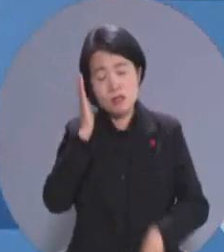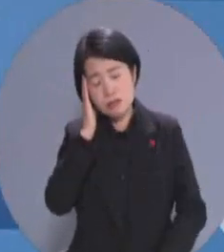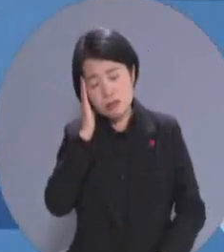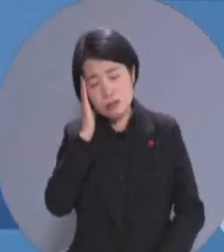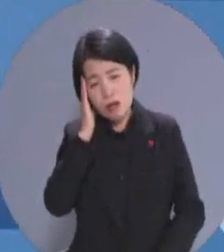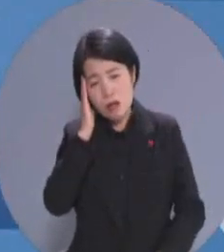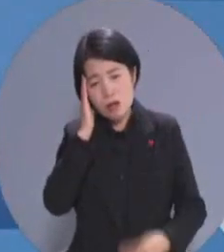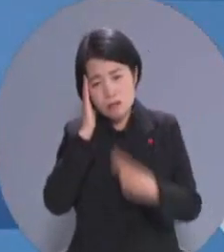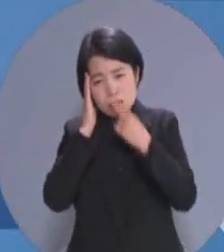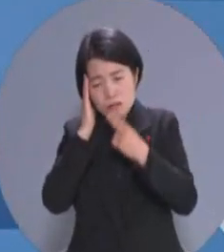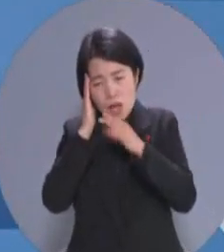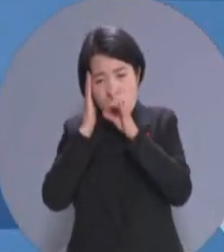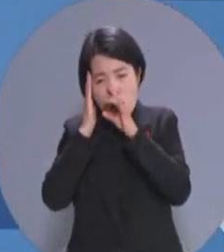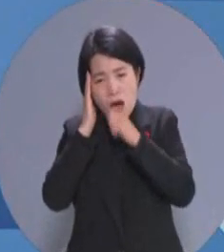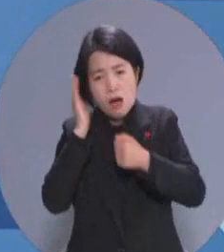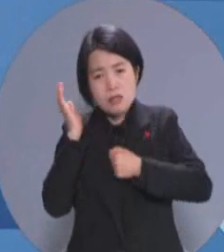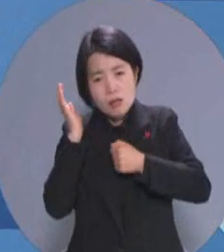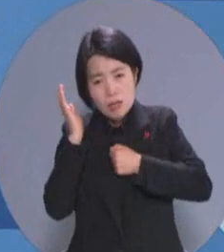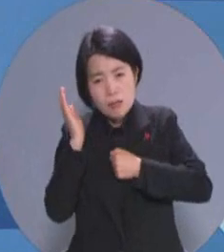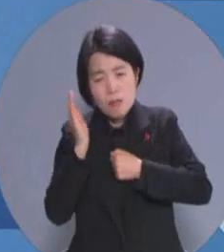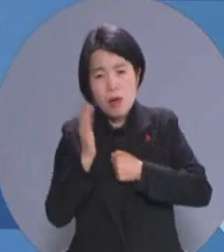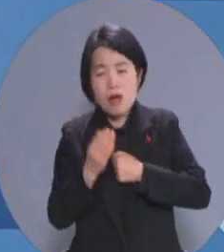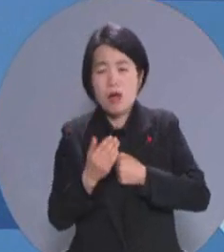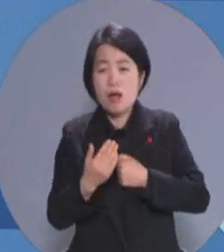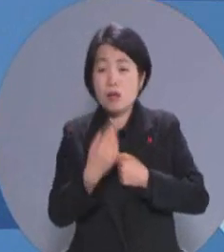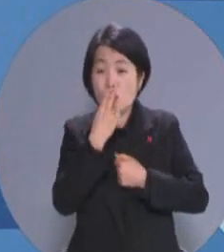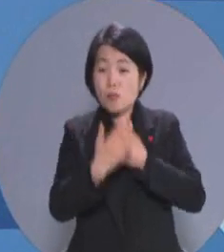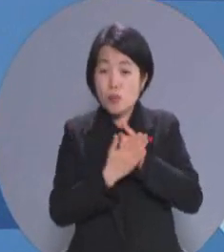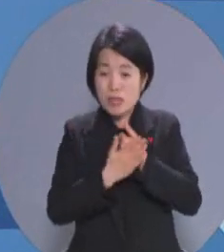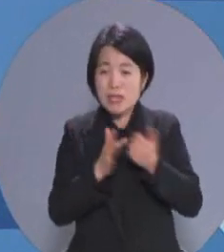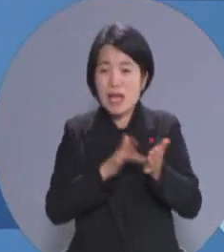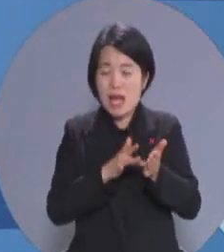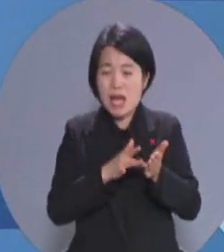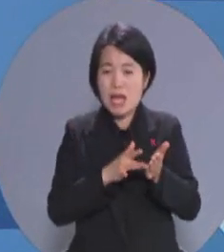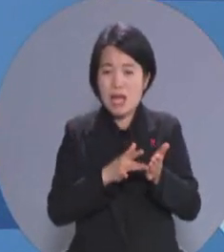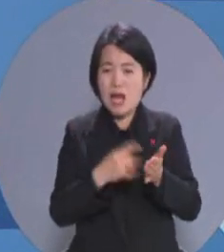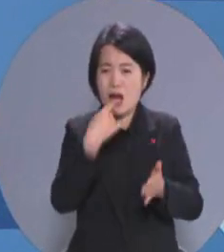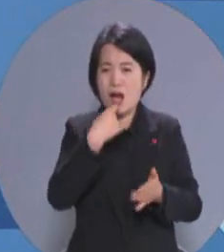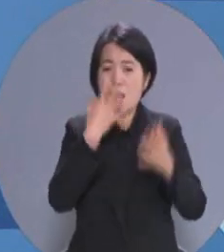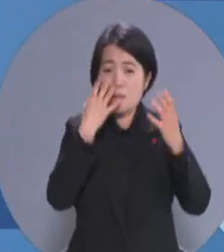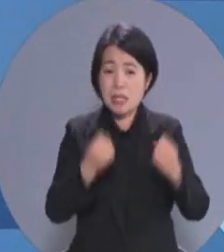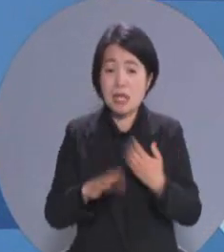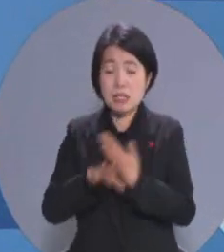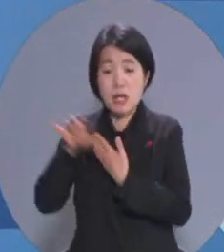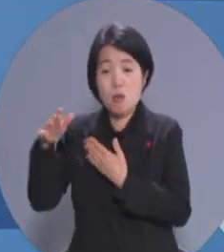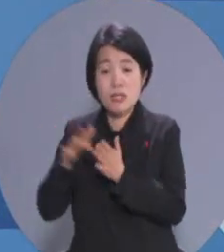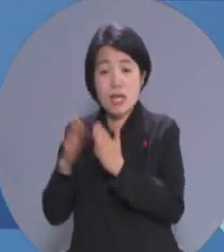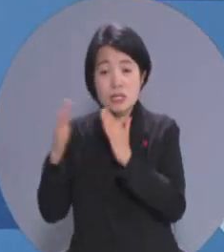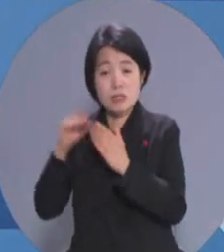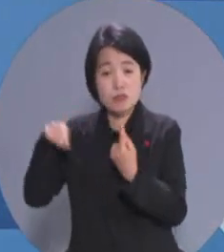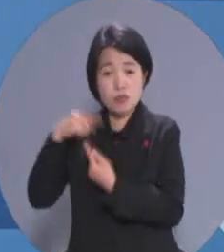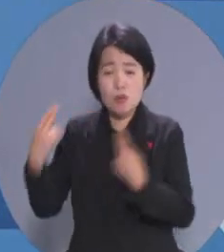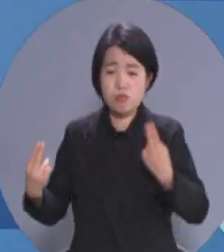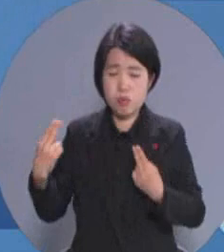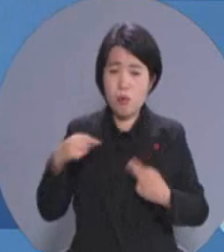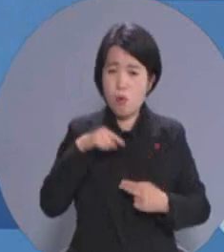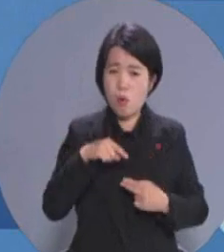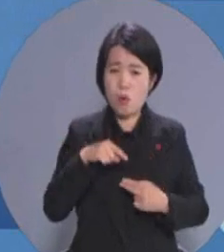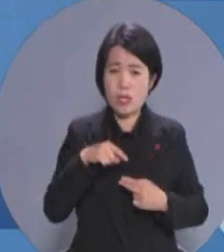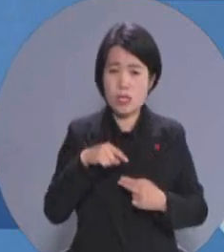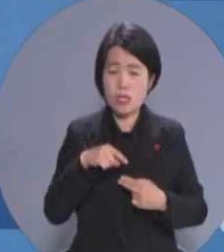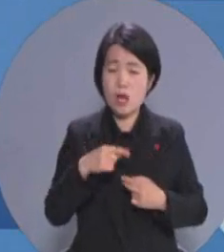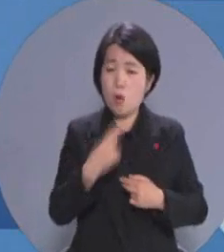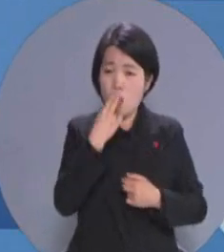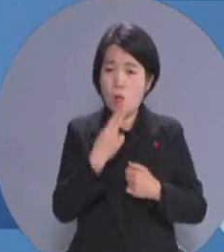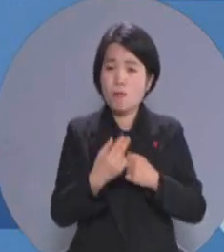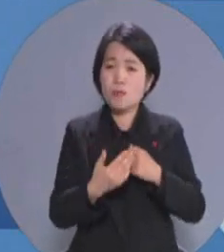많이 말씀하시고 호흡기 쪽 약을 많이 사가 다른데에서 제가 경영했다 여기서는 그 약이 더 많이